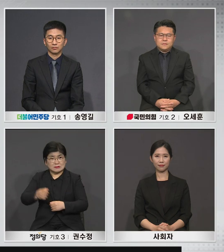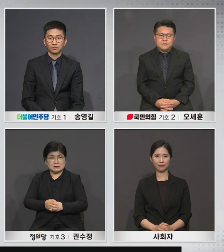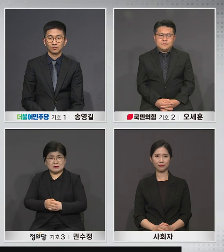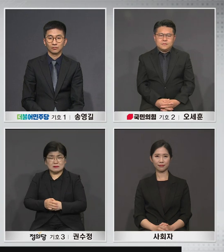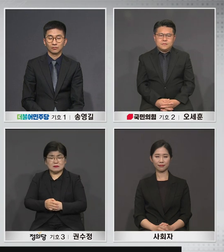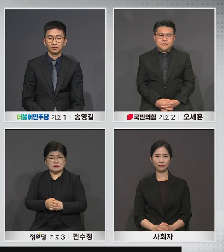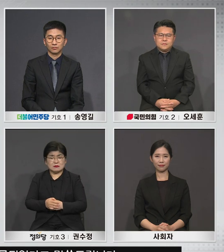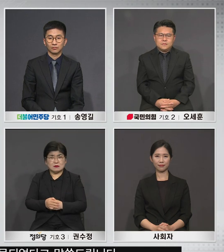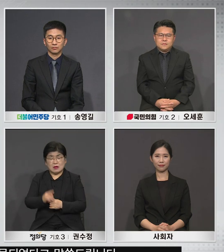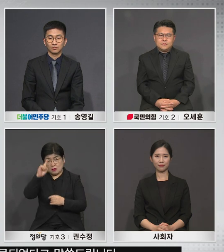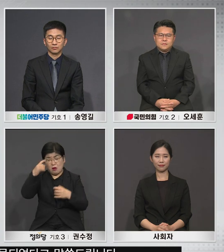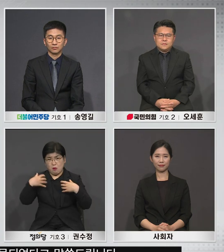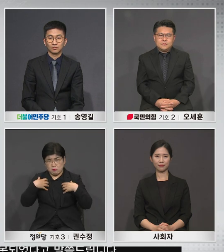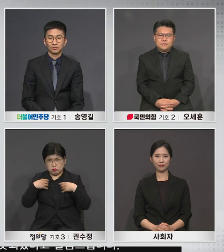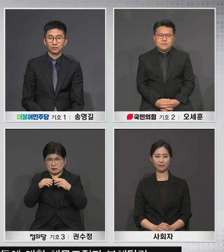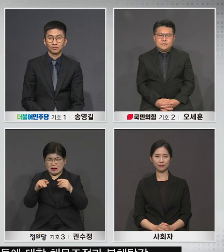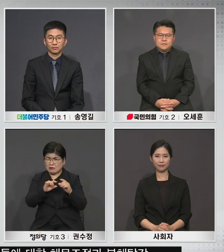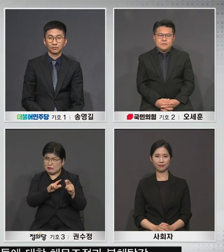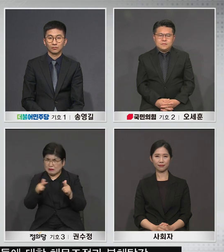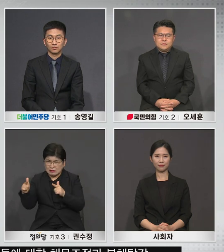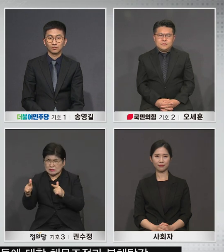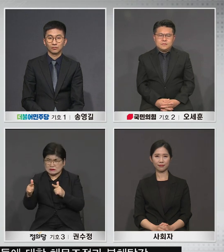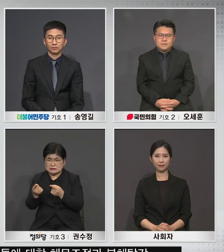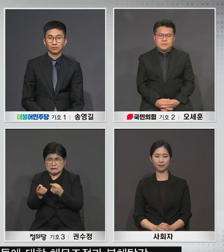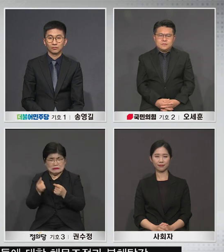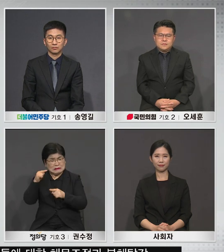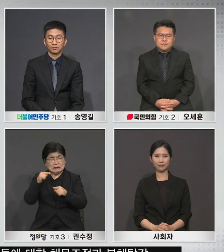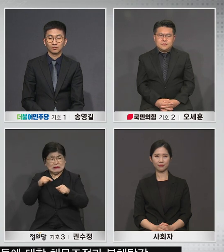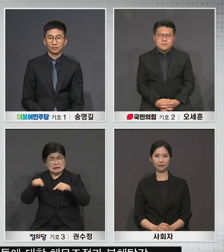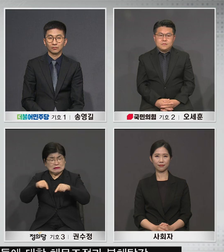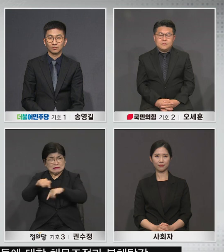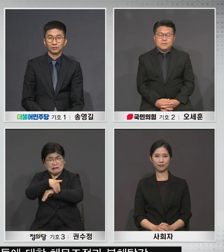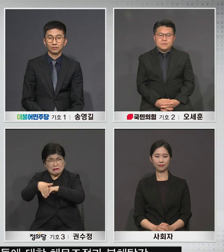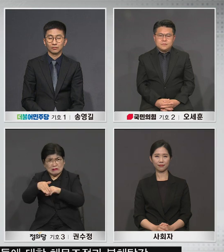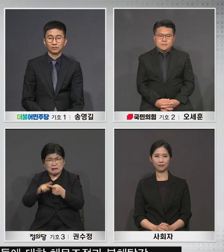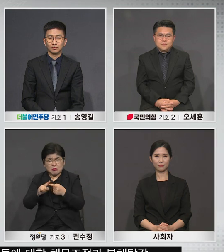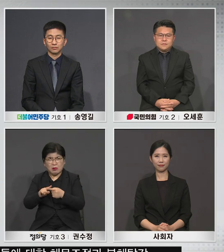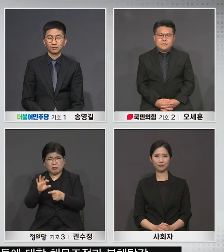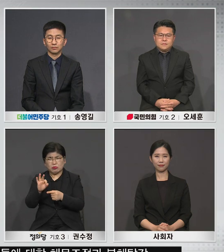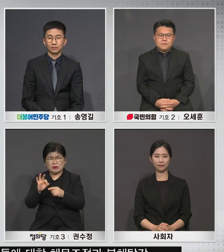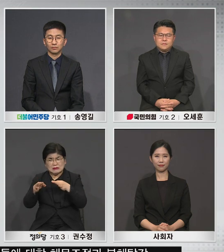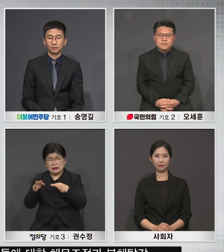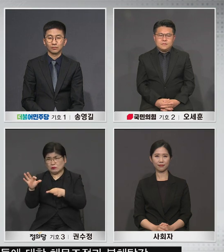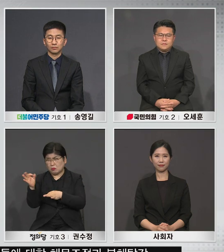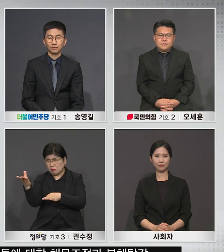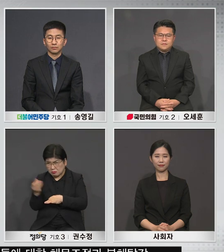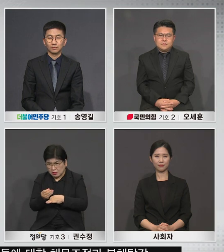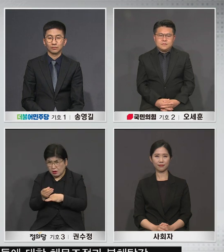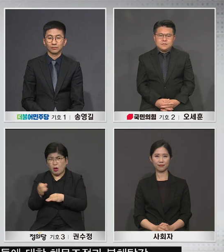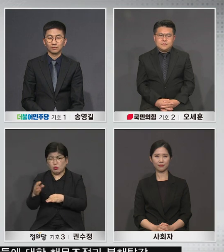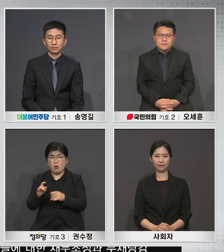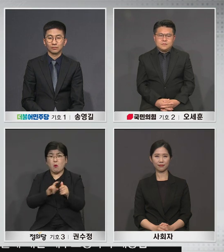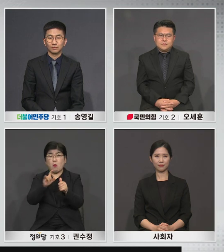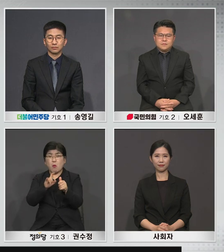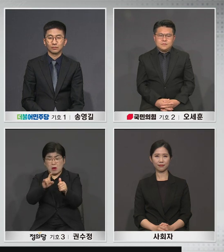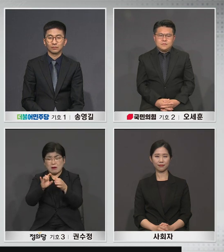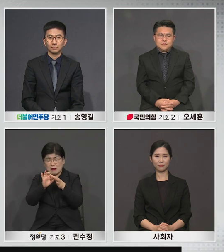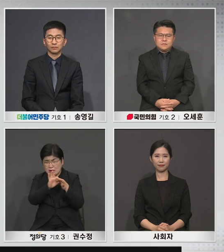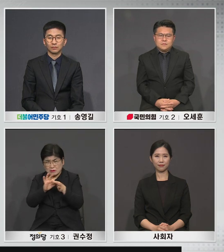정부 부동산 정책 때문에 은행에 빚내서 주택을 구입한 분들 많습니다. 그리고 코로나 영업 제한으로 어려움에 빠진